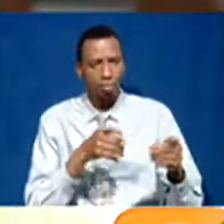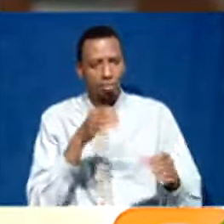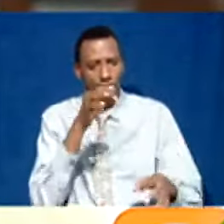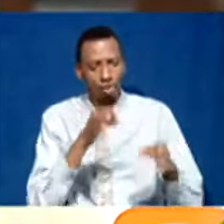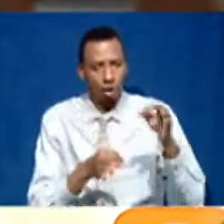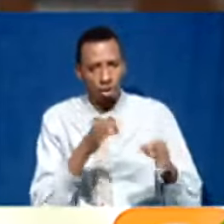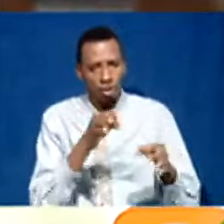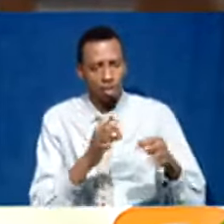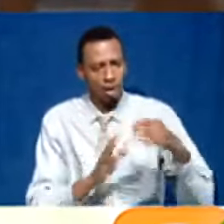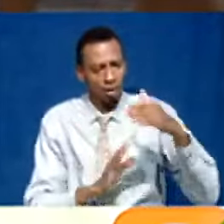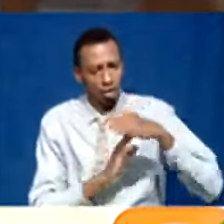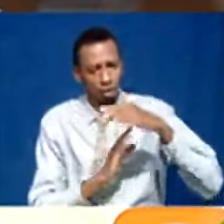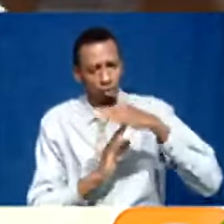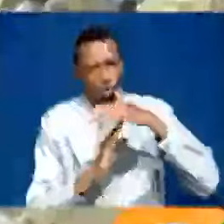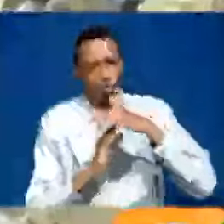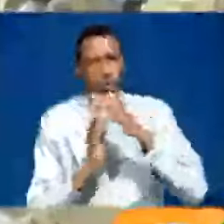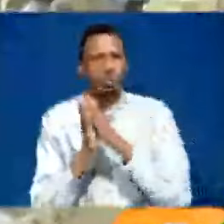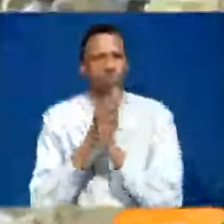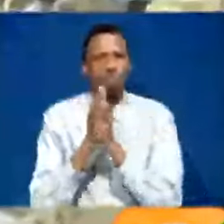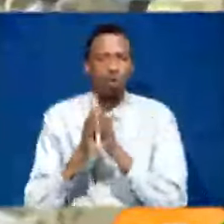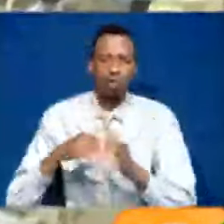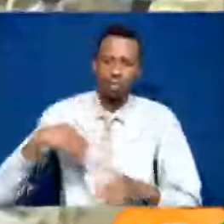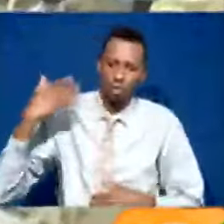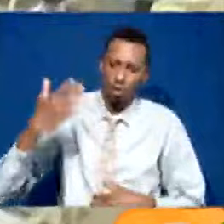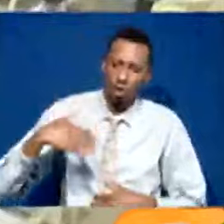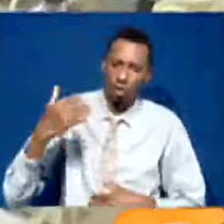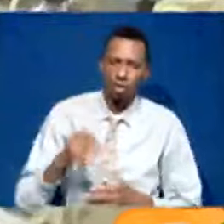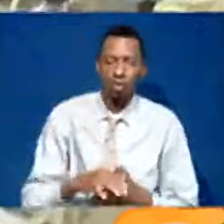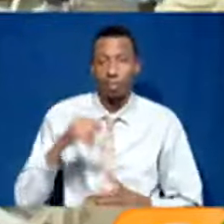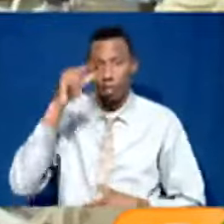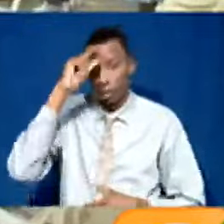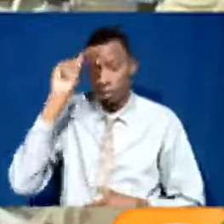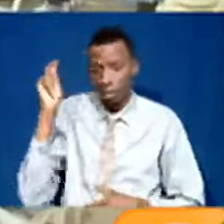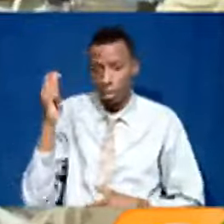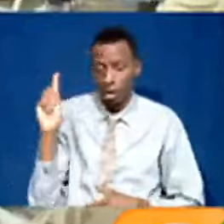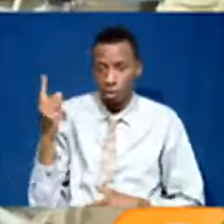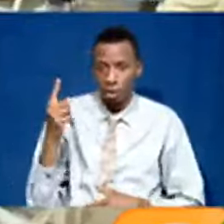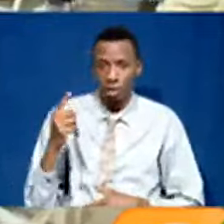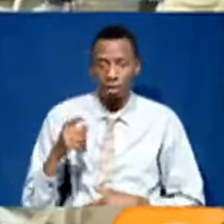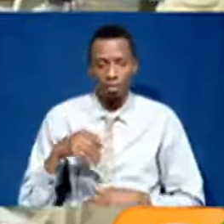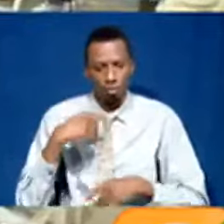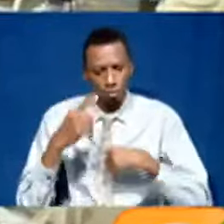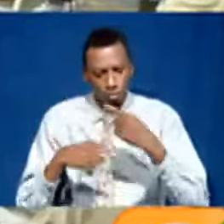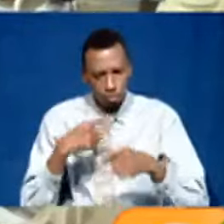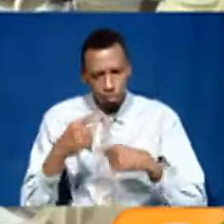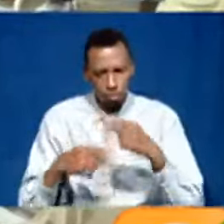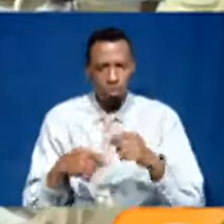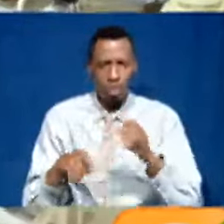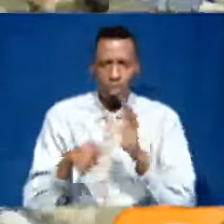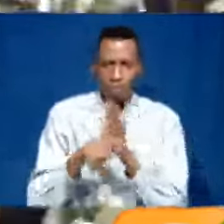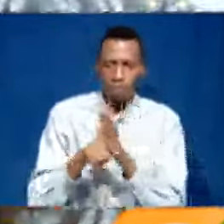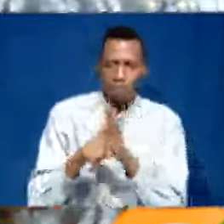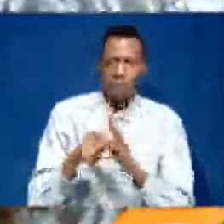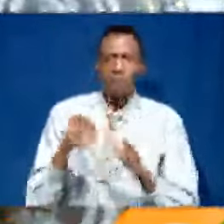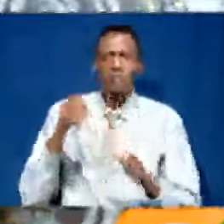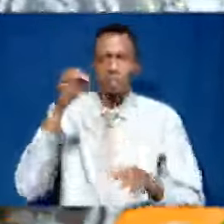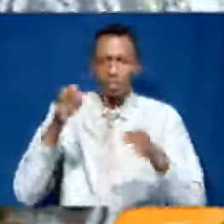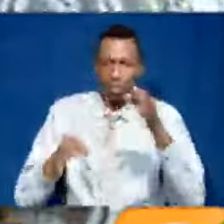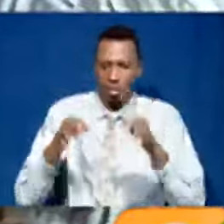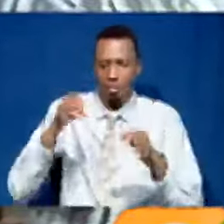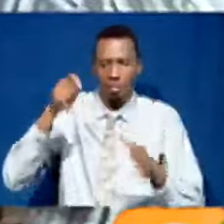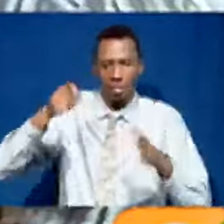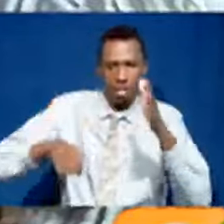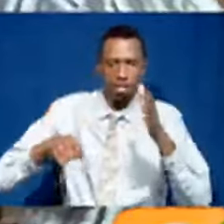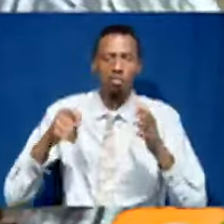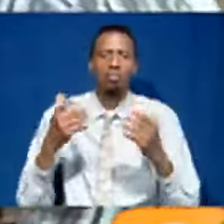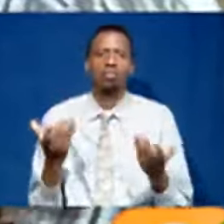vichwa vya habari kila kuchao. Serikali ya Kenya Kwanza imekuwa ikiendeleza matamshi dhidi ya majaji wa mahakama, wakiwataja